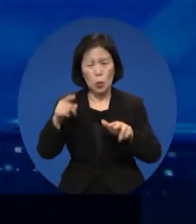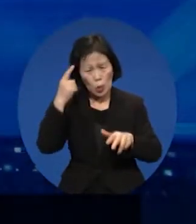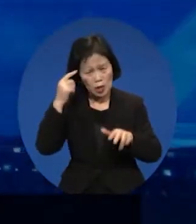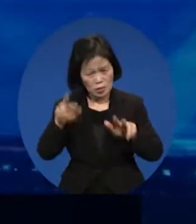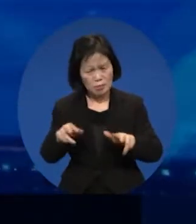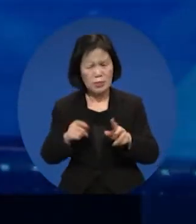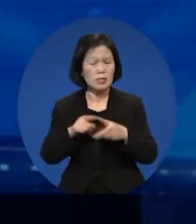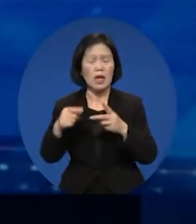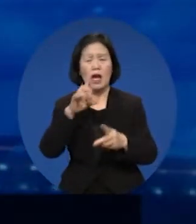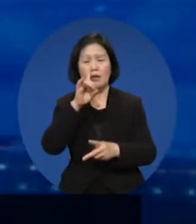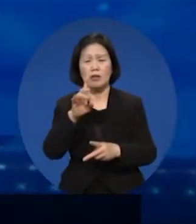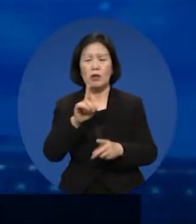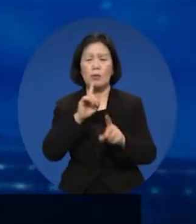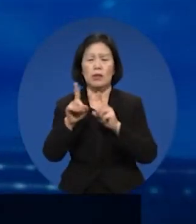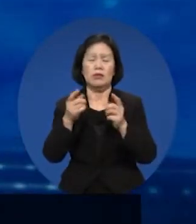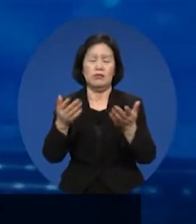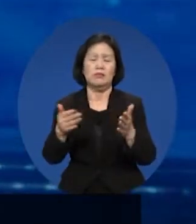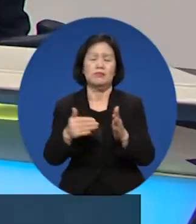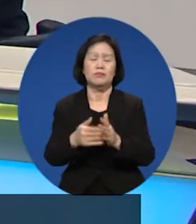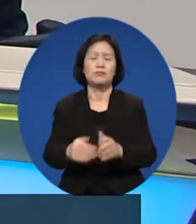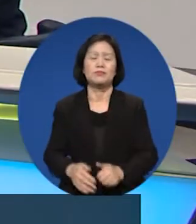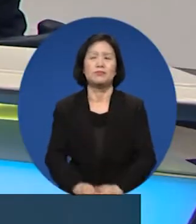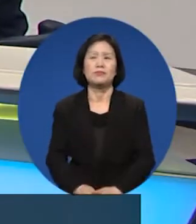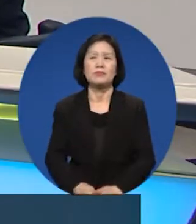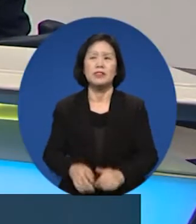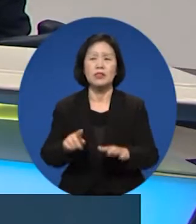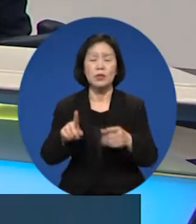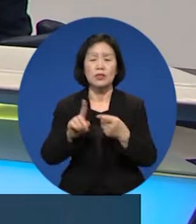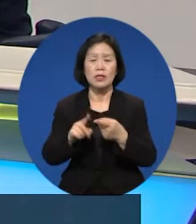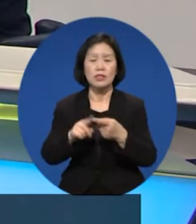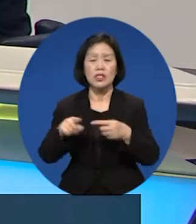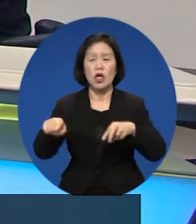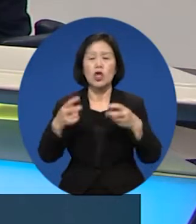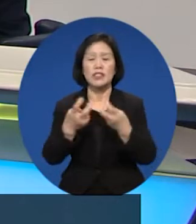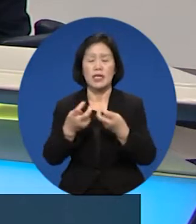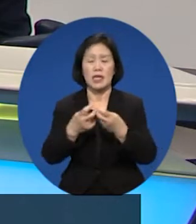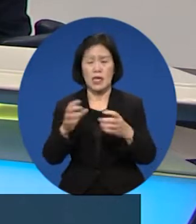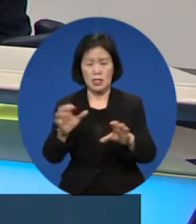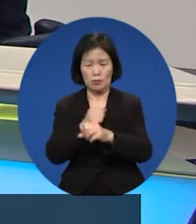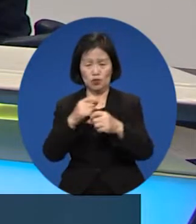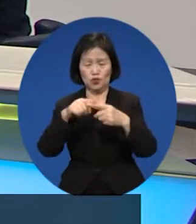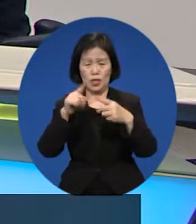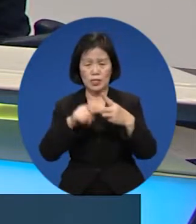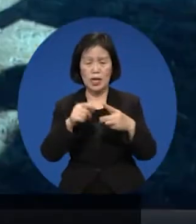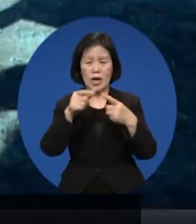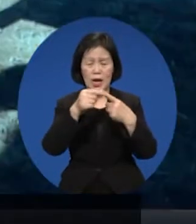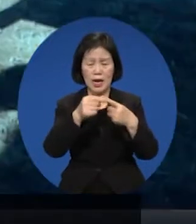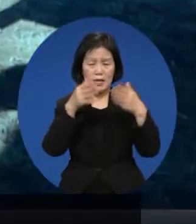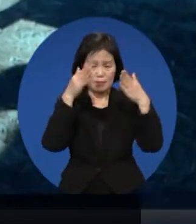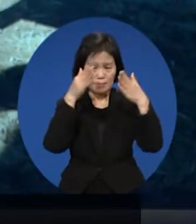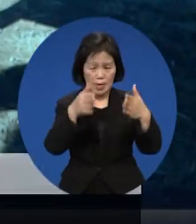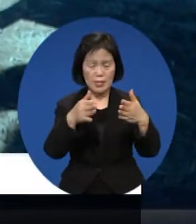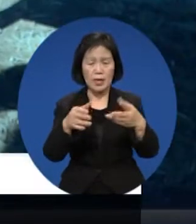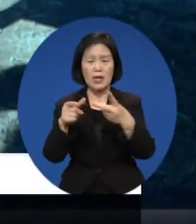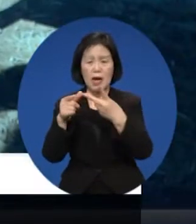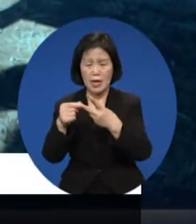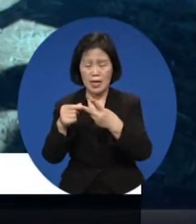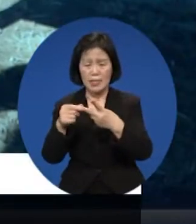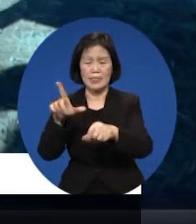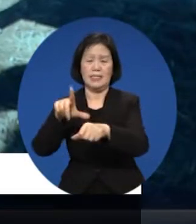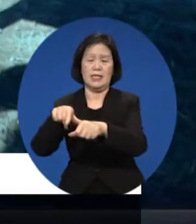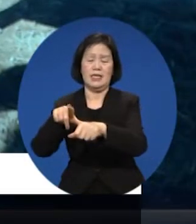말을 했습니다. 이 목소리는 어떻게 들으셨나요? 그렇습니다. 정책의 핵심은 두 가지죠. 하나는 방향성, 하나는